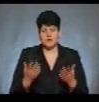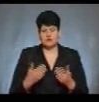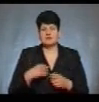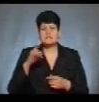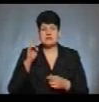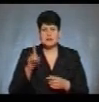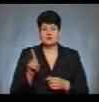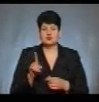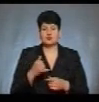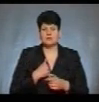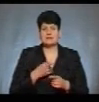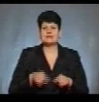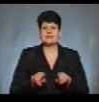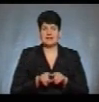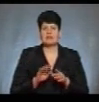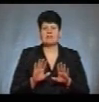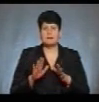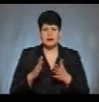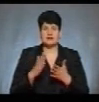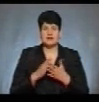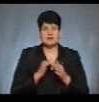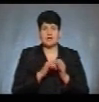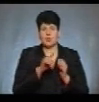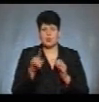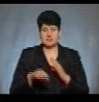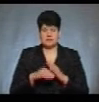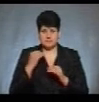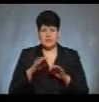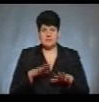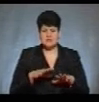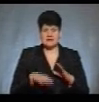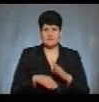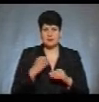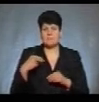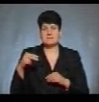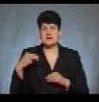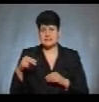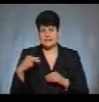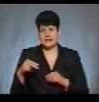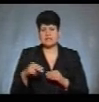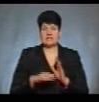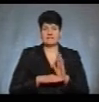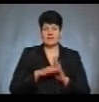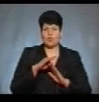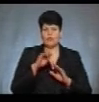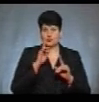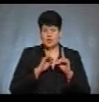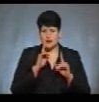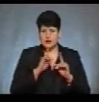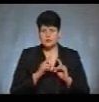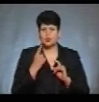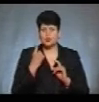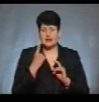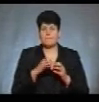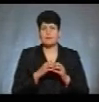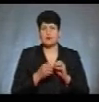такі випадки відбуваються на кожних виборах, і місцевих, і виборах президента, і Верховної Ради. Однією з